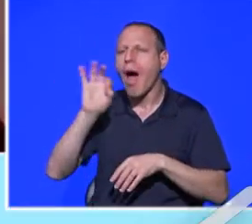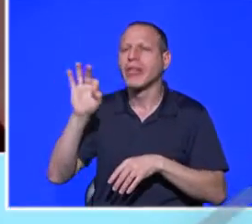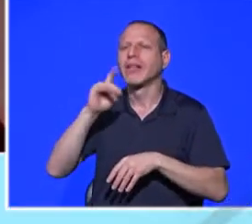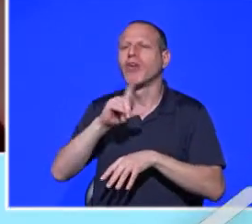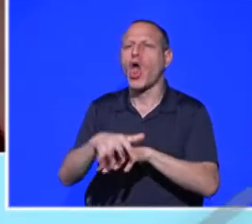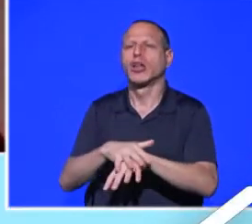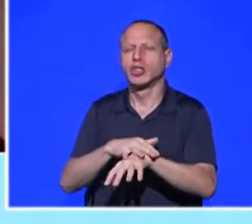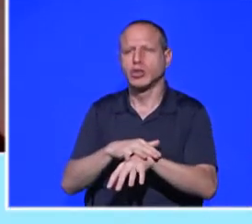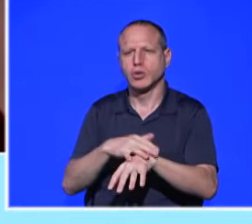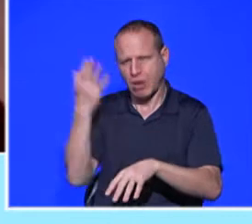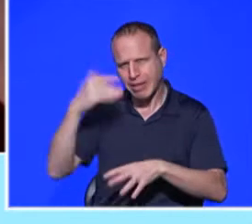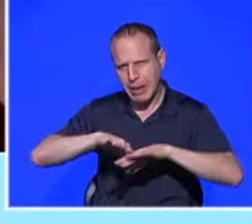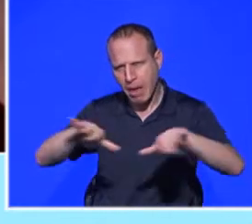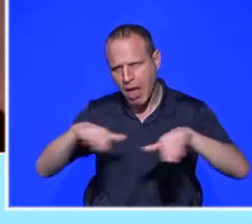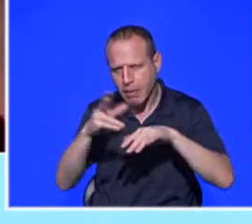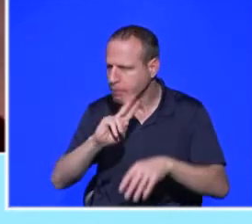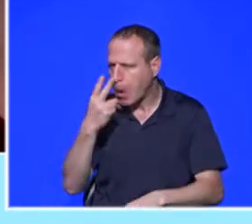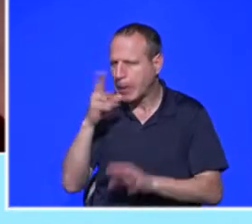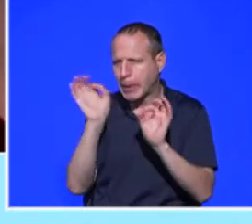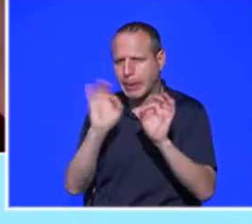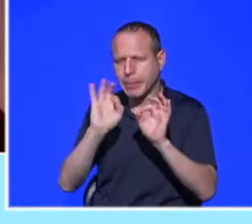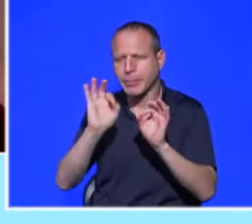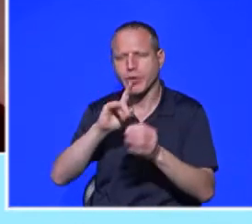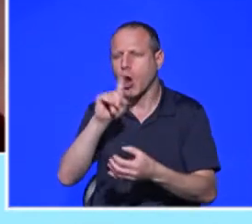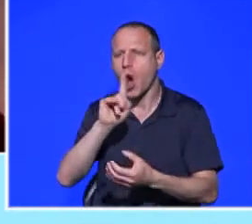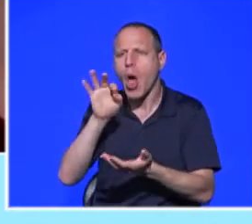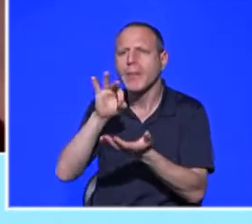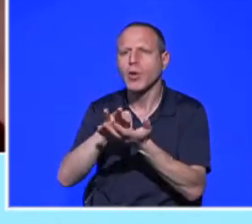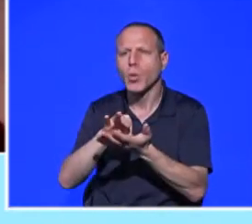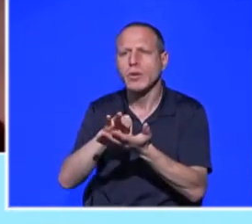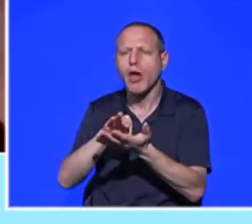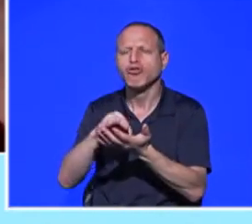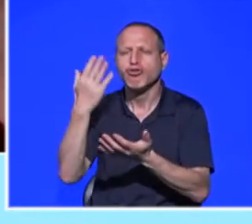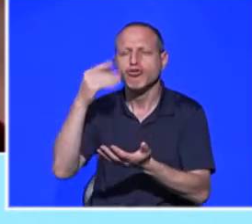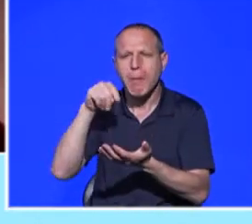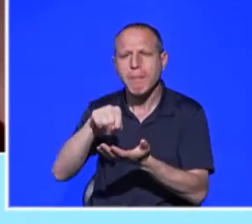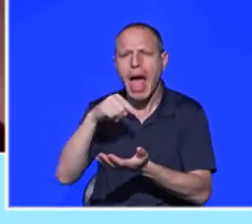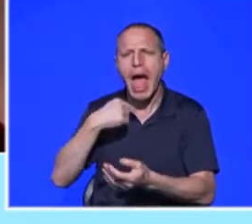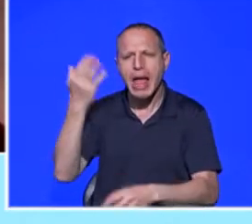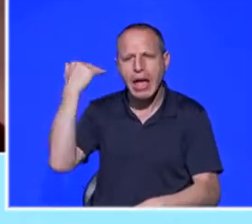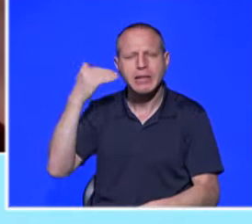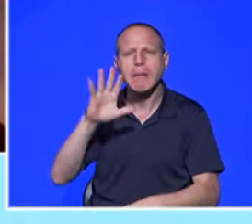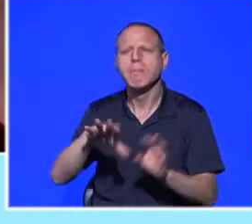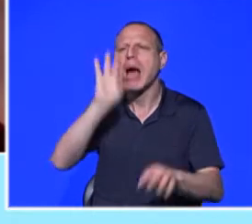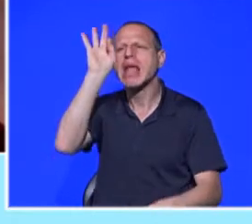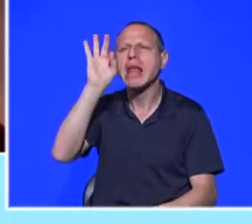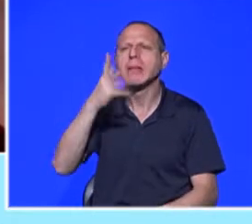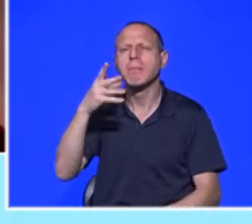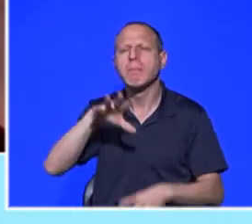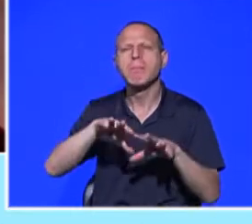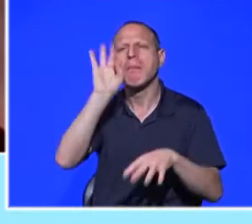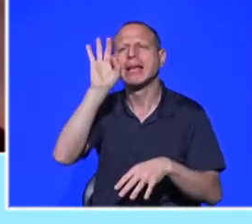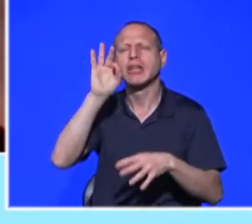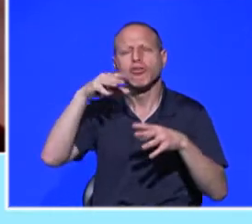הרגישו, והייתי בים, אבל לא ראיתי את זה, לפחות לא בנקודה שבה הייתי, מה גילית, מה מצאת כשירדת